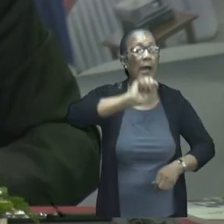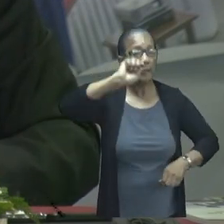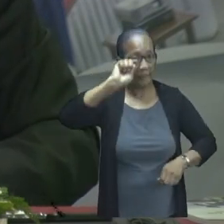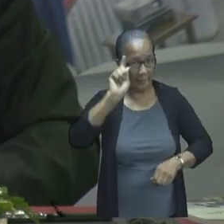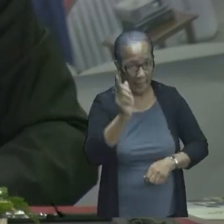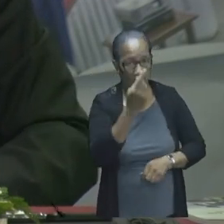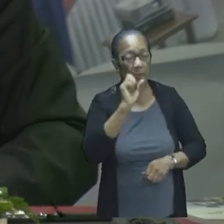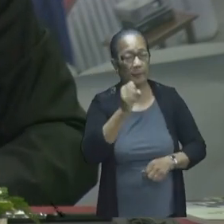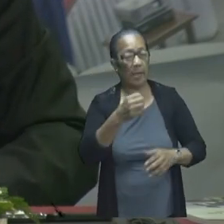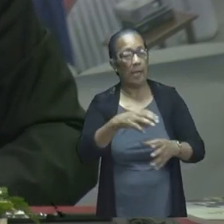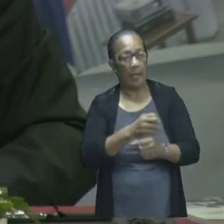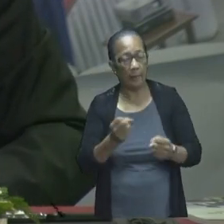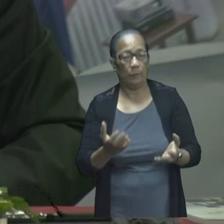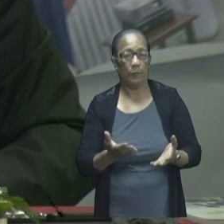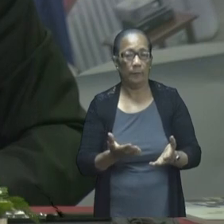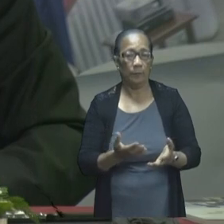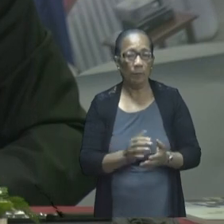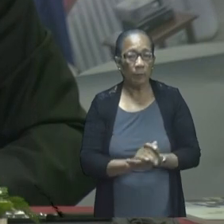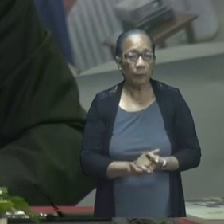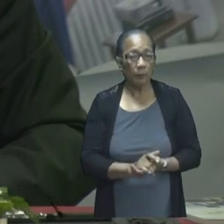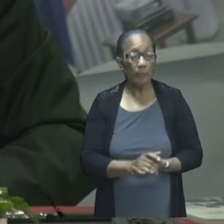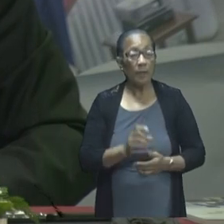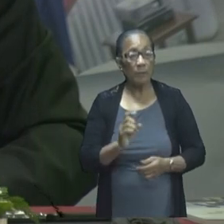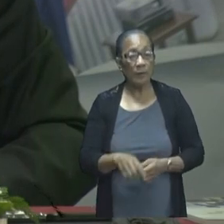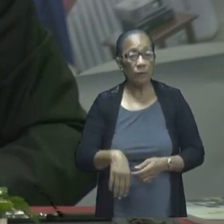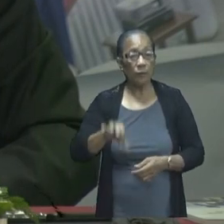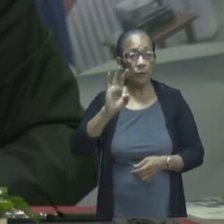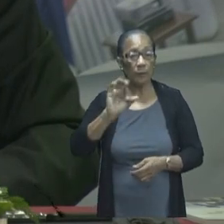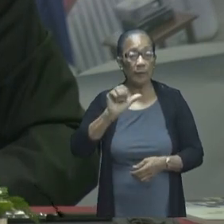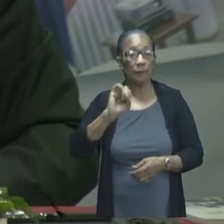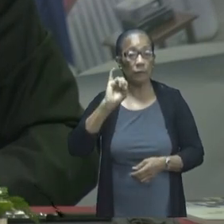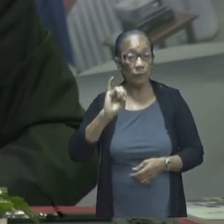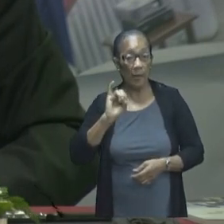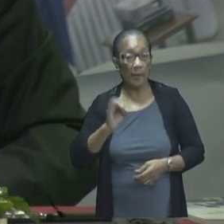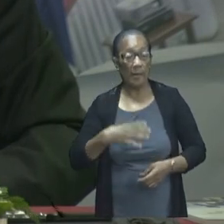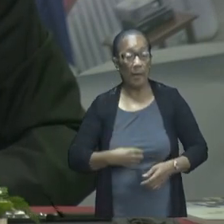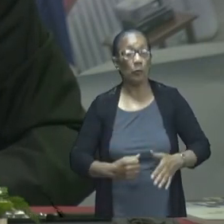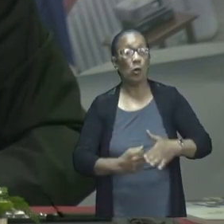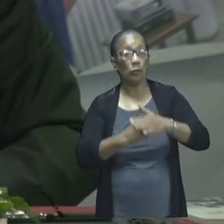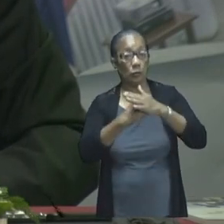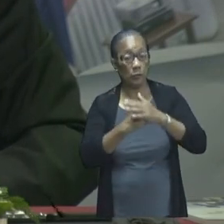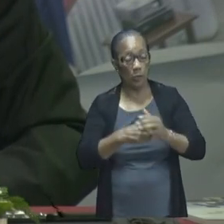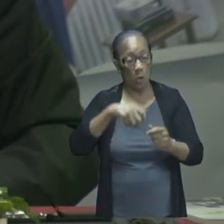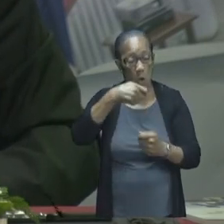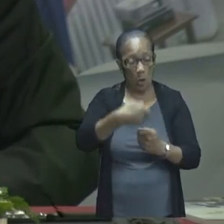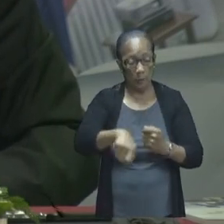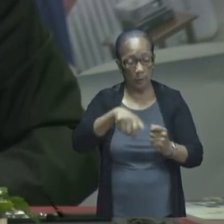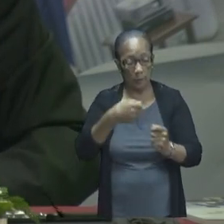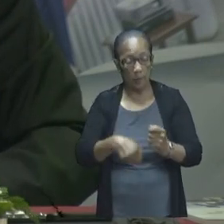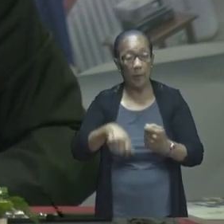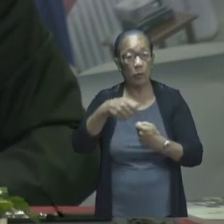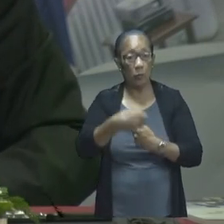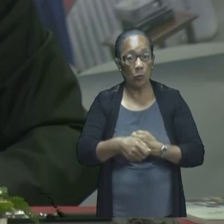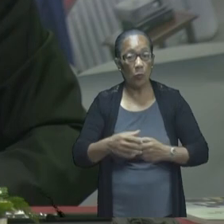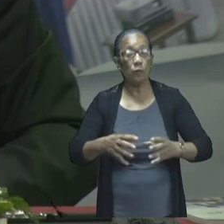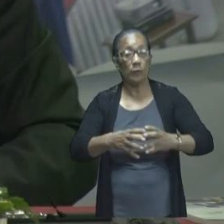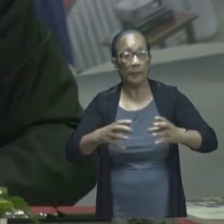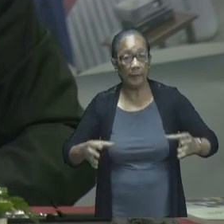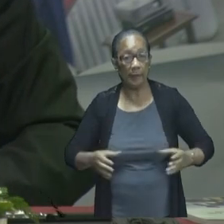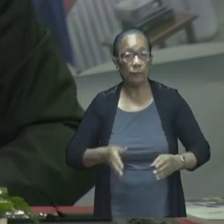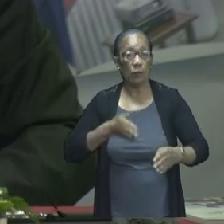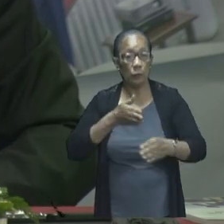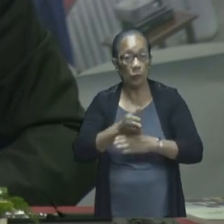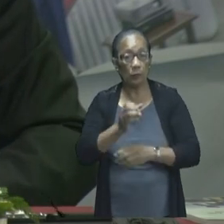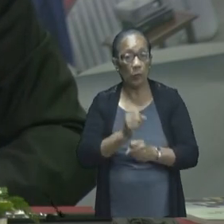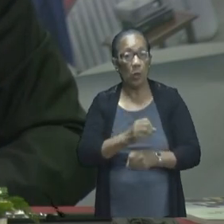hebben wij ondersteunen met 31 miljoen dan ze beroven bedrijf voor een doorstart en dat